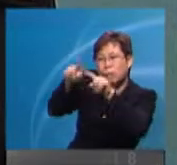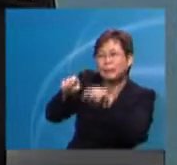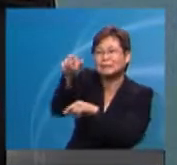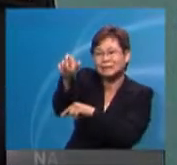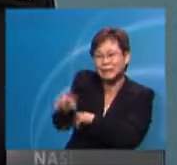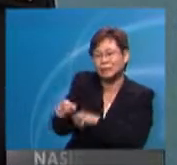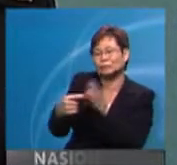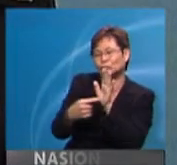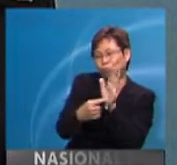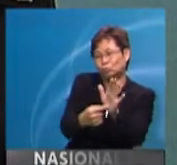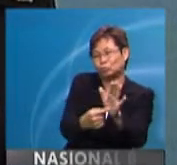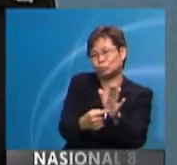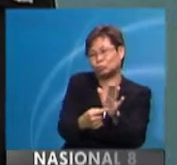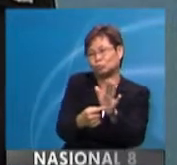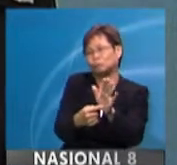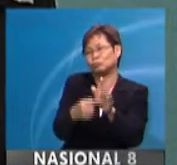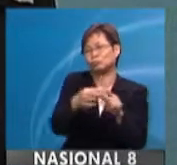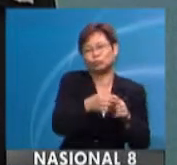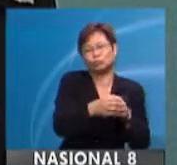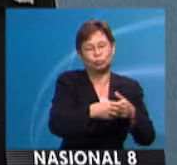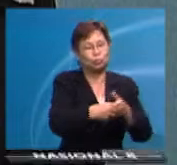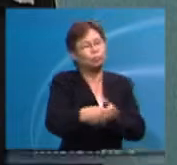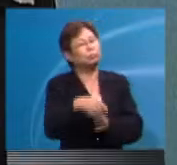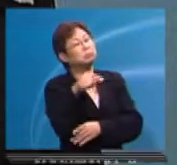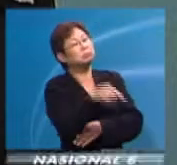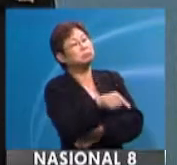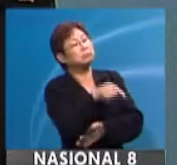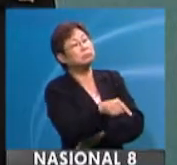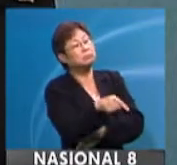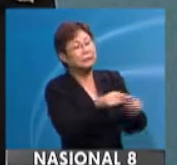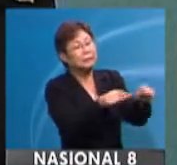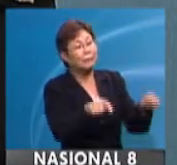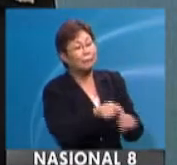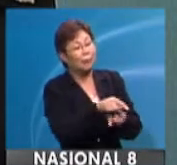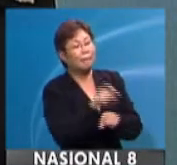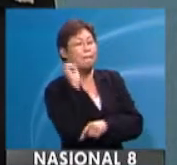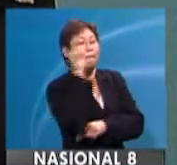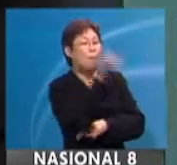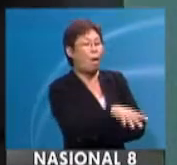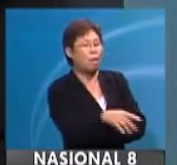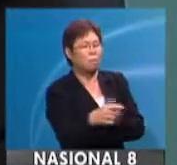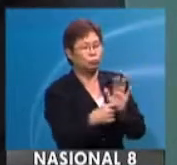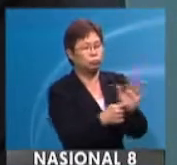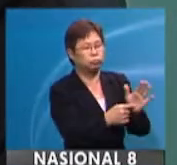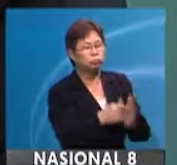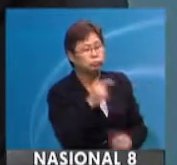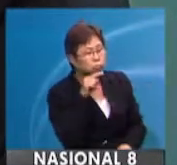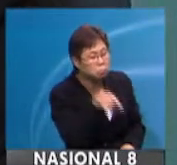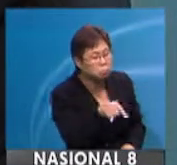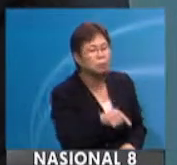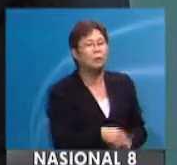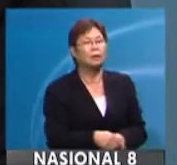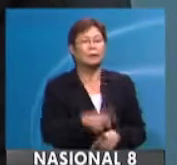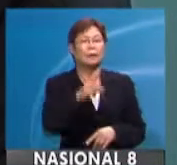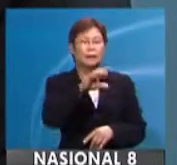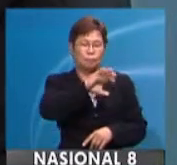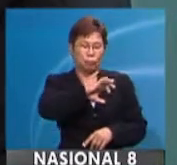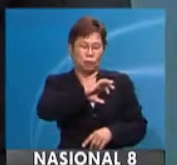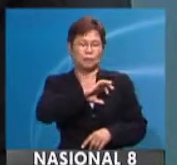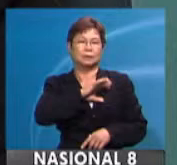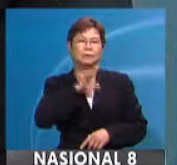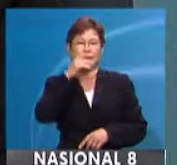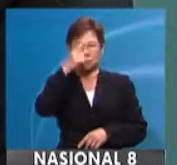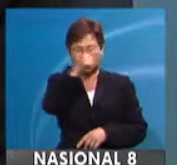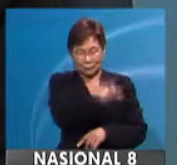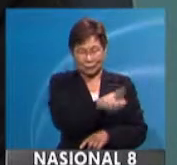suspek menunjukkan kepada kami tempat di mana mangsa ini telah dicampak. Menurut DSP Mustafa,